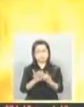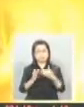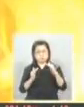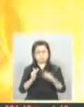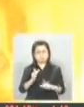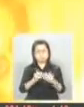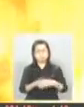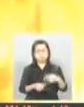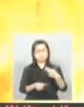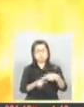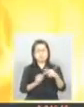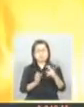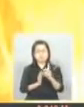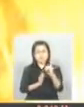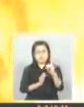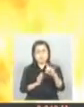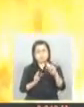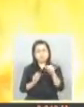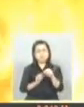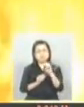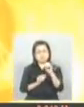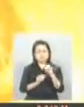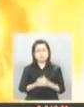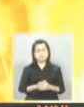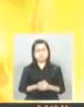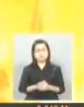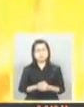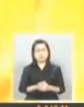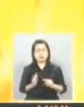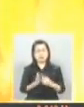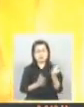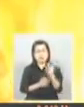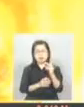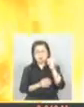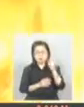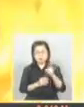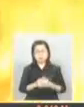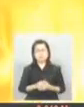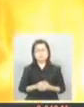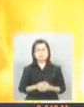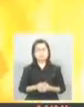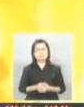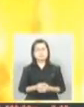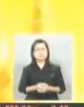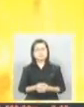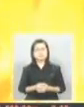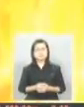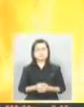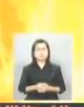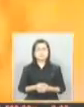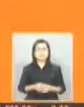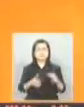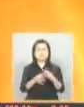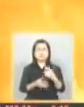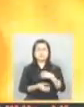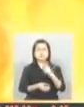ของน้ำมันดีเซลลงมาอีก50 สตางค์ค่ะมีผลเวลา5 นาฬิกาวันพรุ่งนี้เช้านะคะในส่วนของราคาท